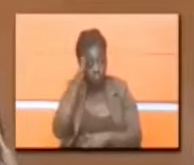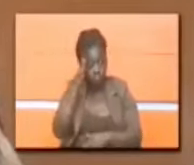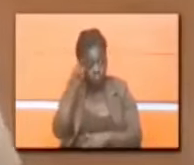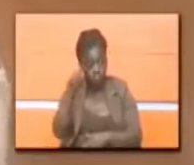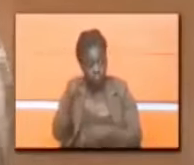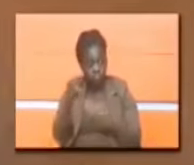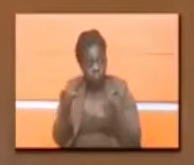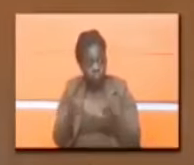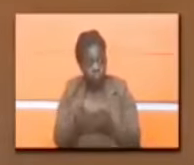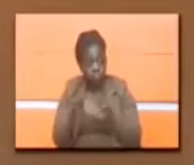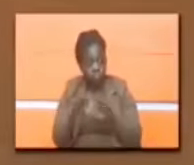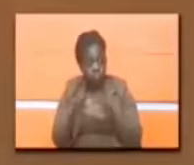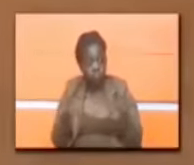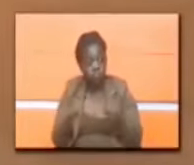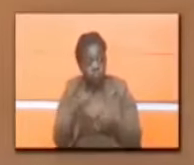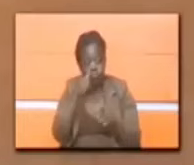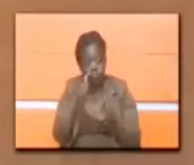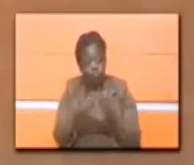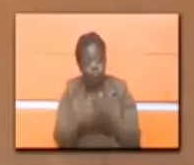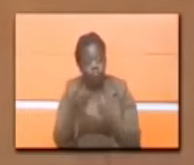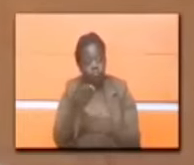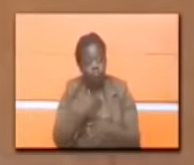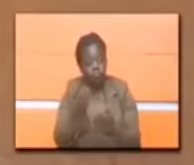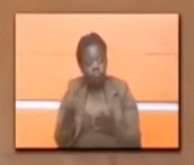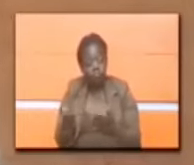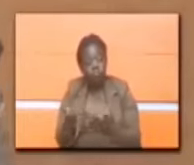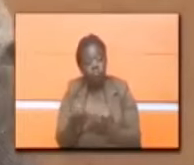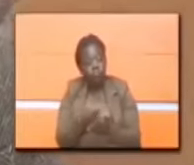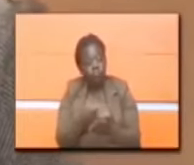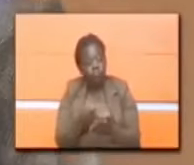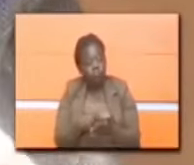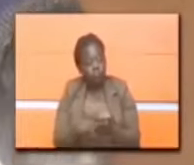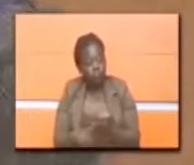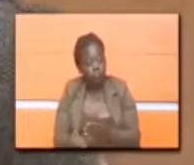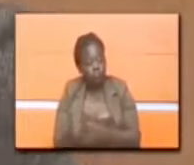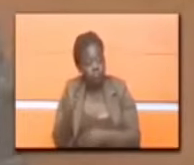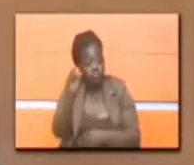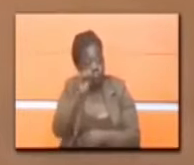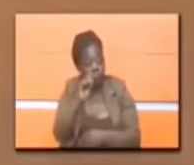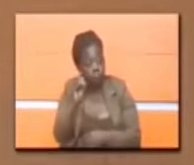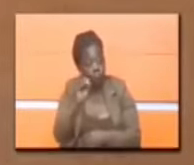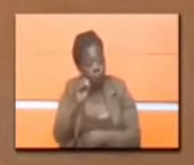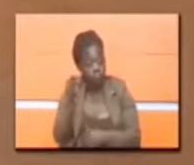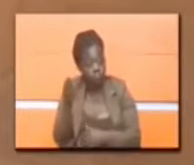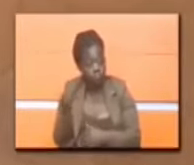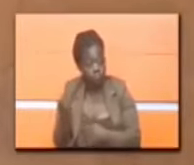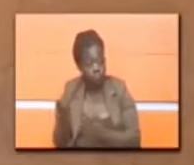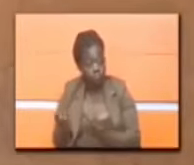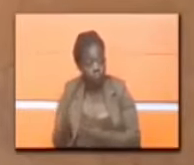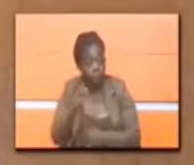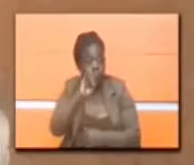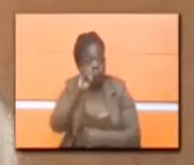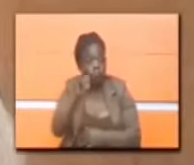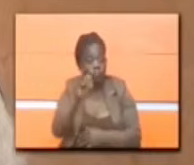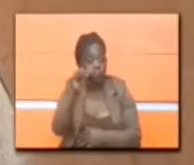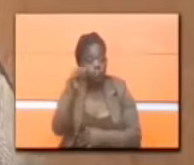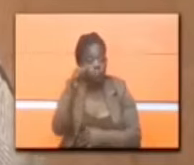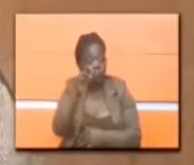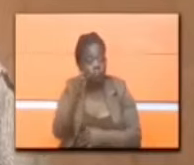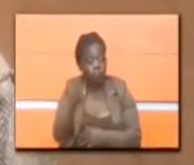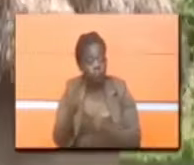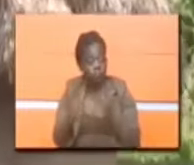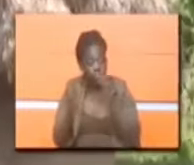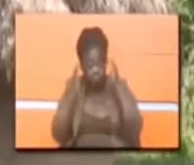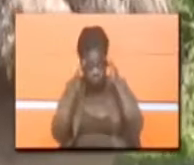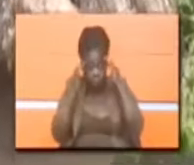era kutaka ne barwa tetuina asayiningako jaja nge Kakumba jagwe waliwo ekigende kasanje